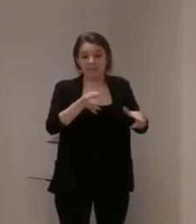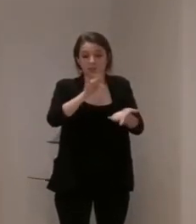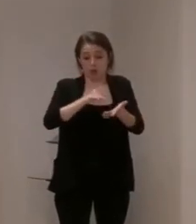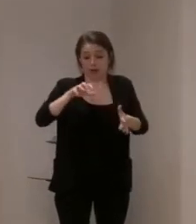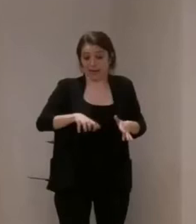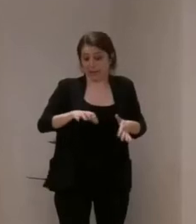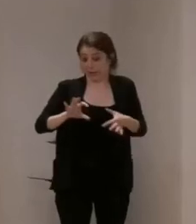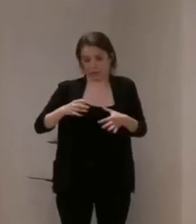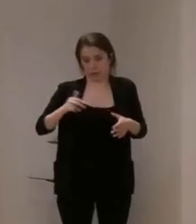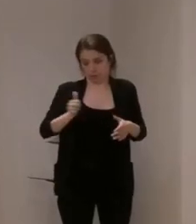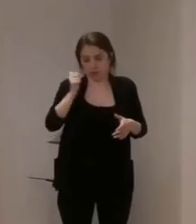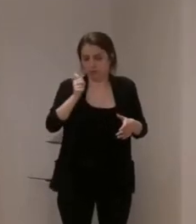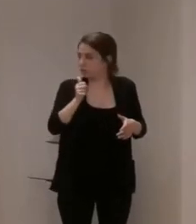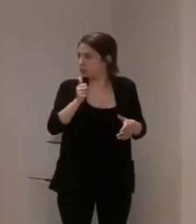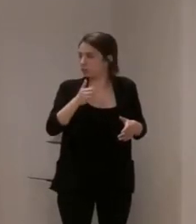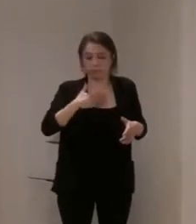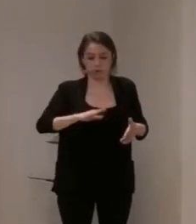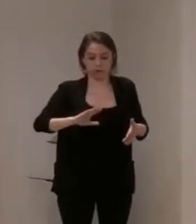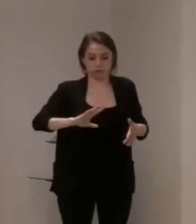normalment quedava aturada, pum,